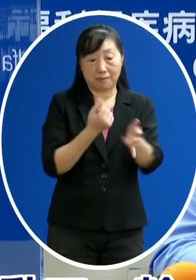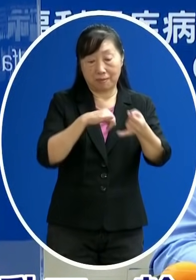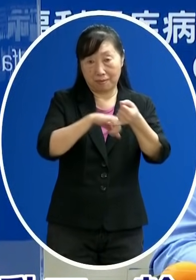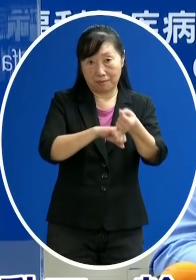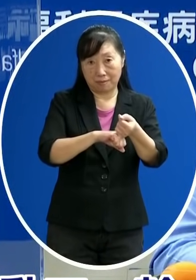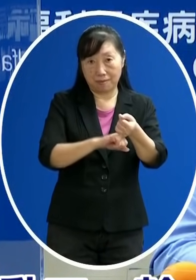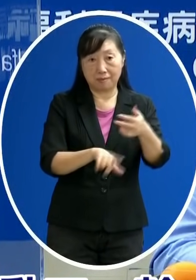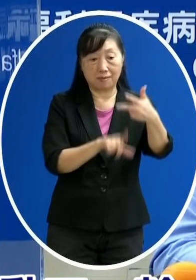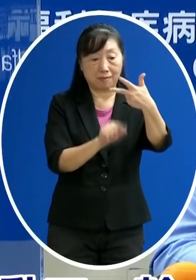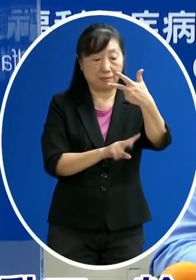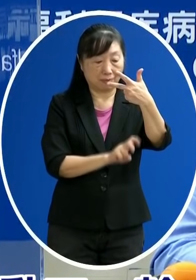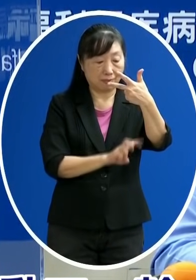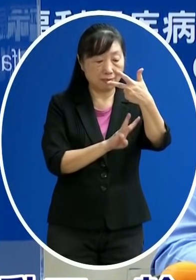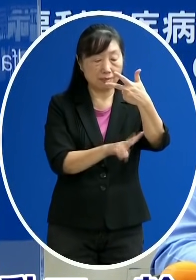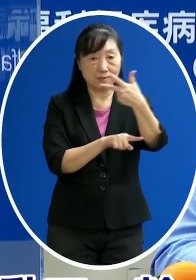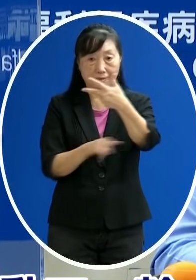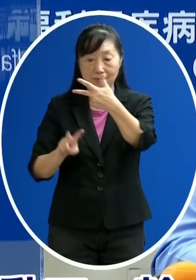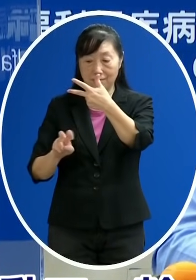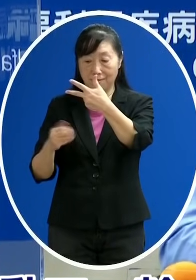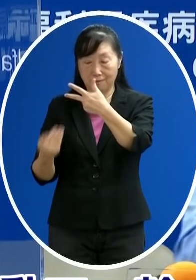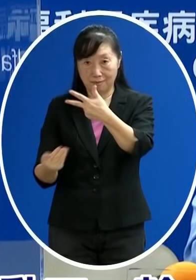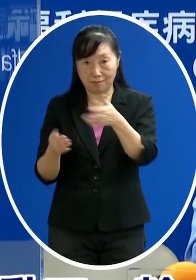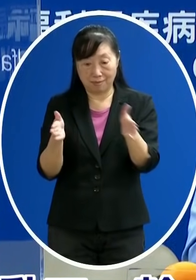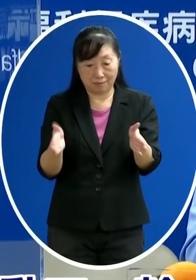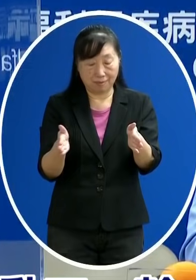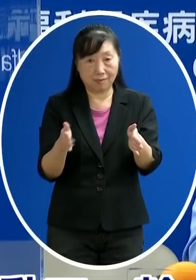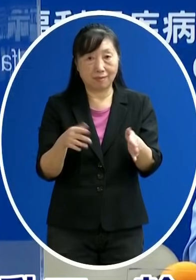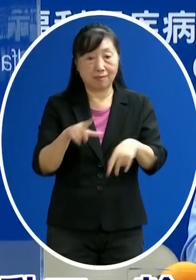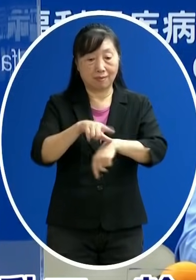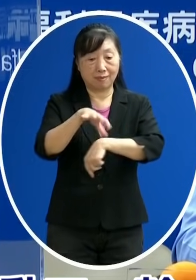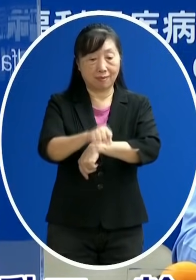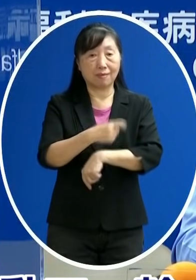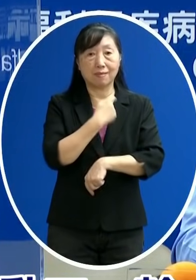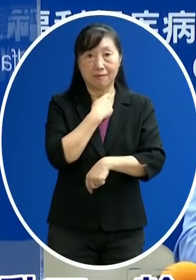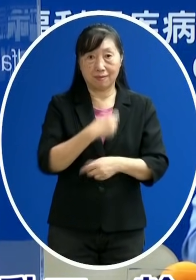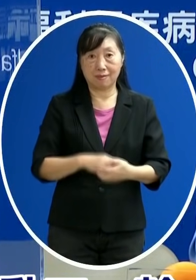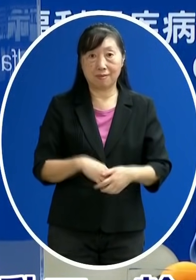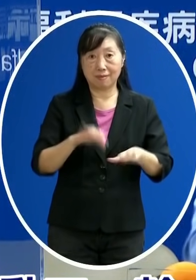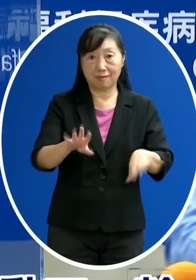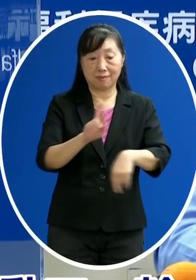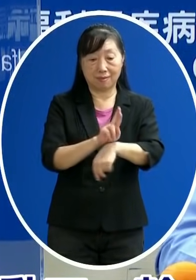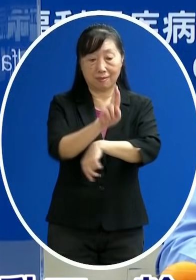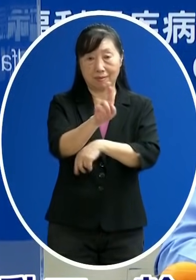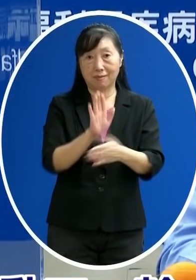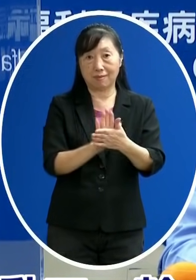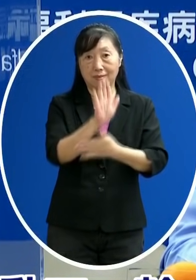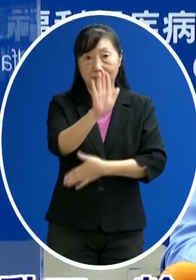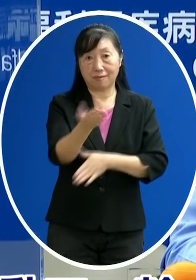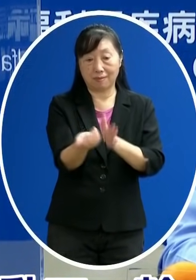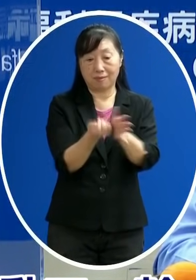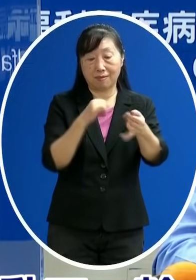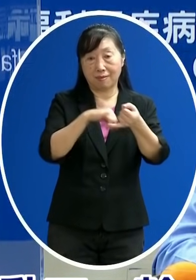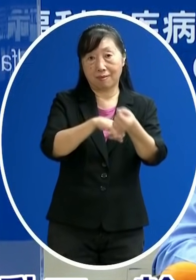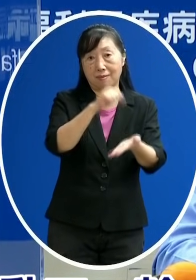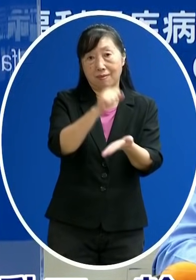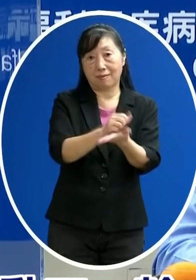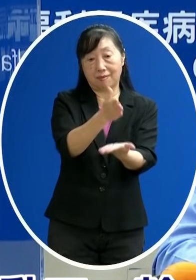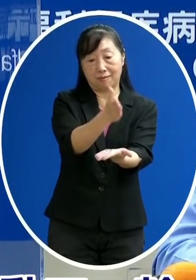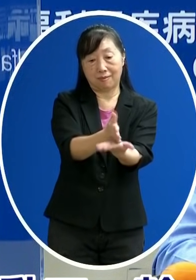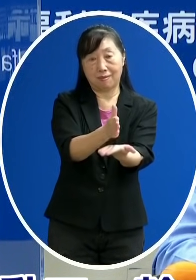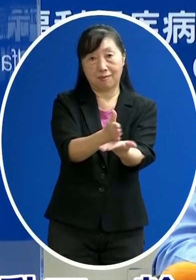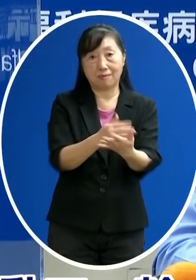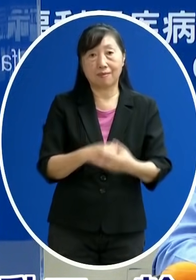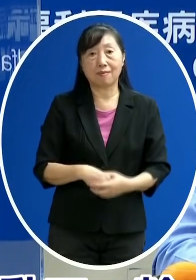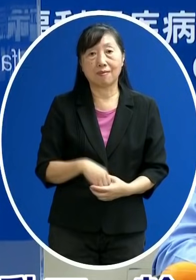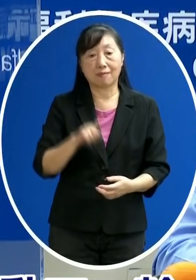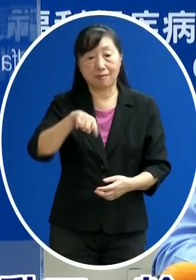间7月23到7月29日打的时间。那今天我们12点后暂停医院登记哈，那后续是疫